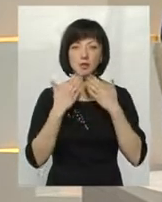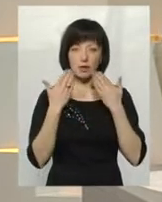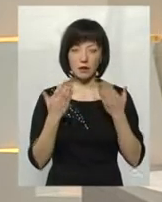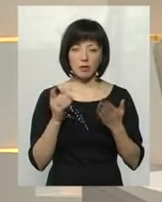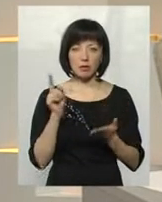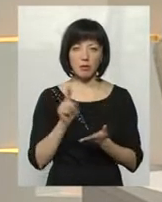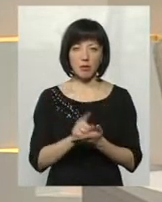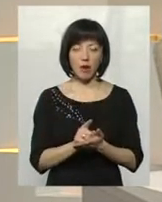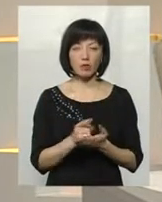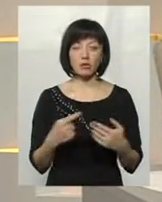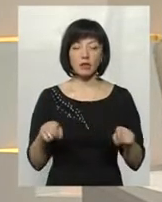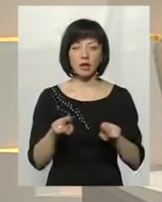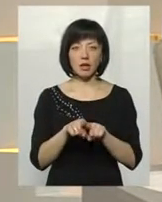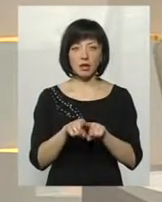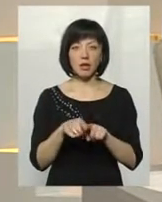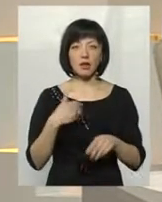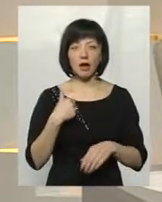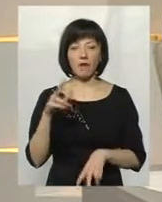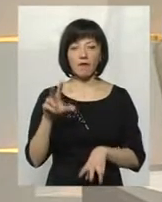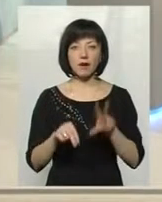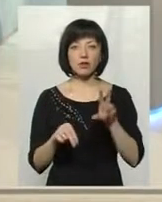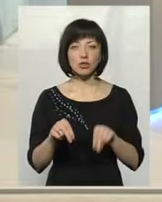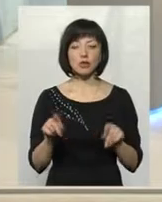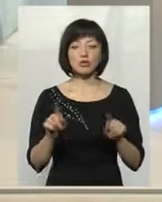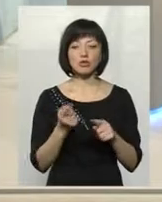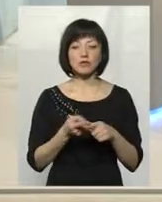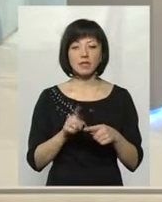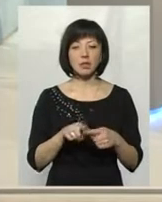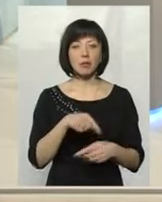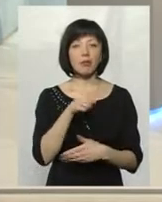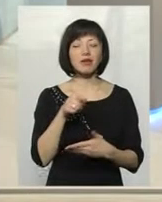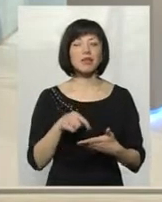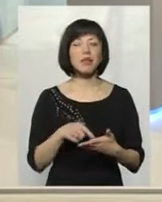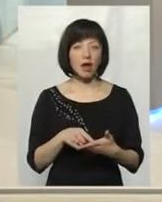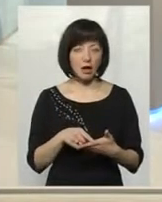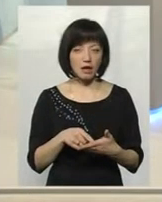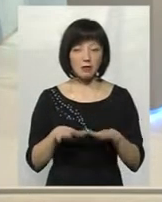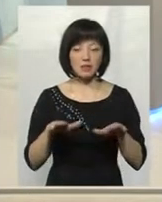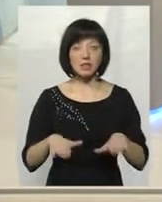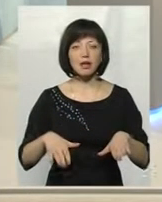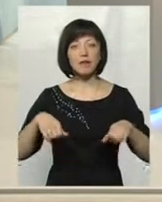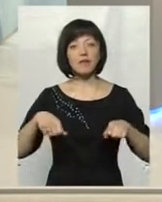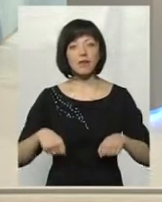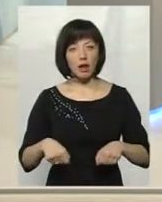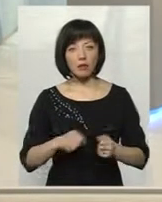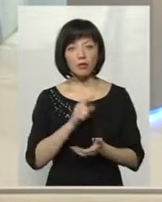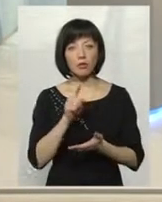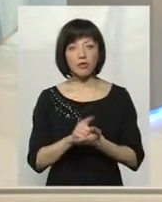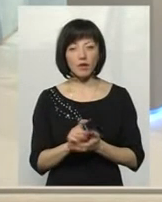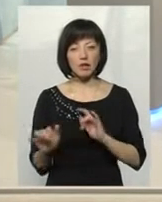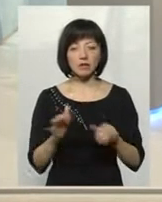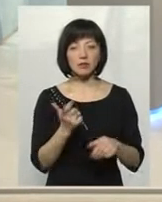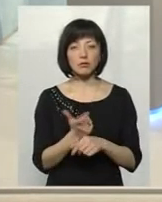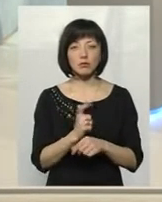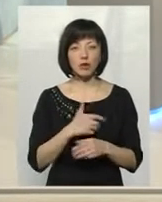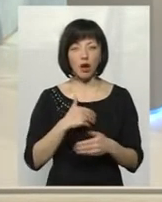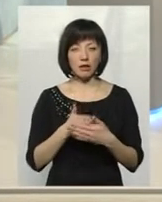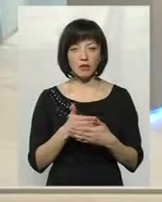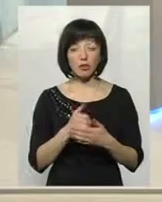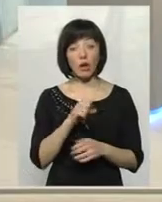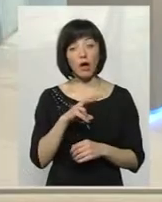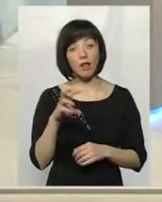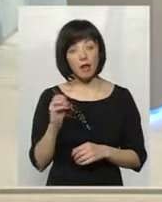аби от такі об'єкти? Я вважаю, що ну, в цих питаннях значить, місцева влада повинна діяти більш активно.